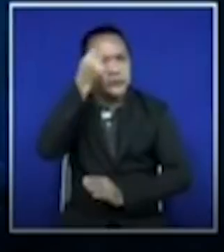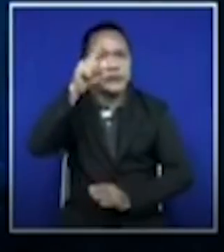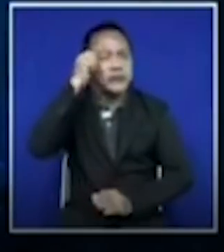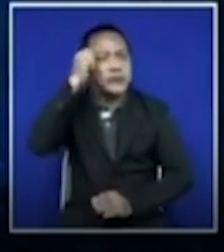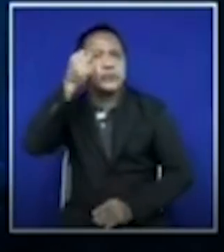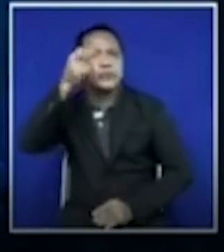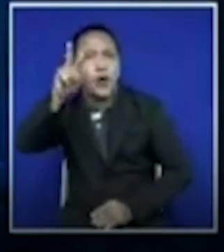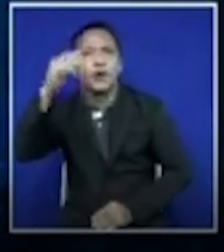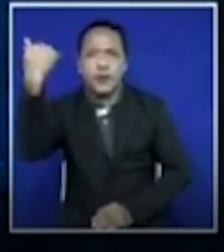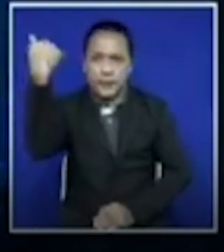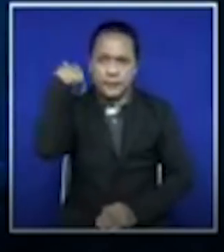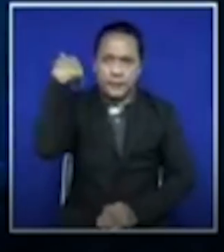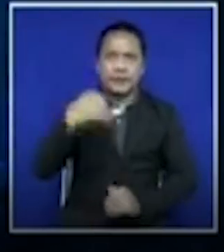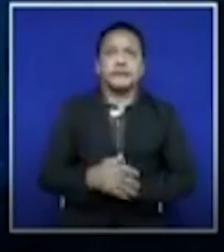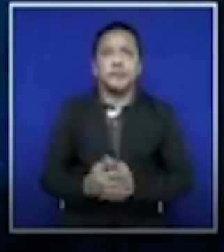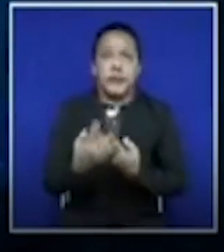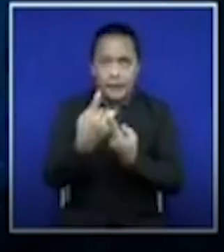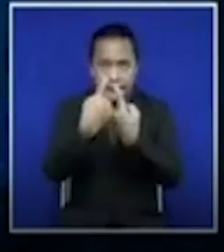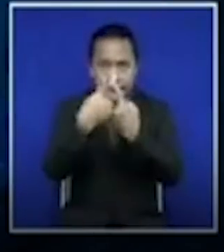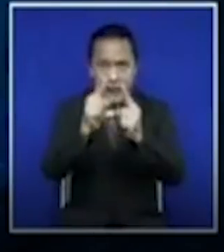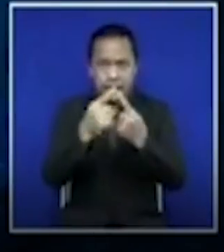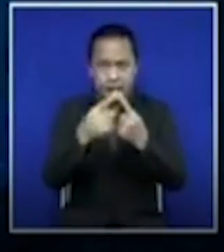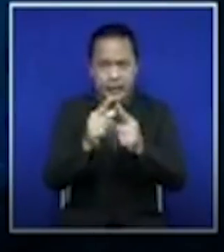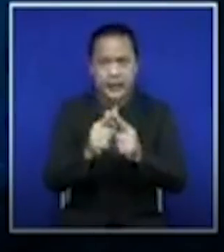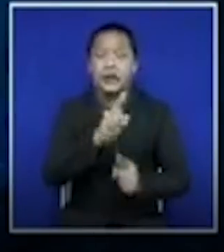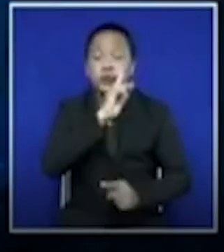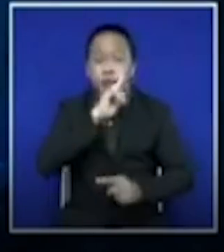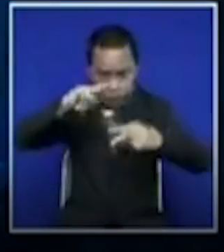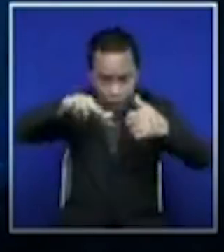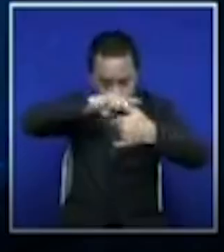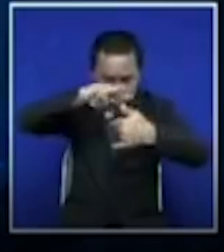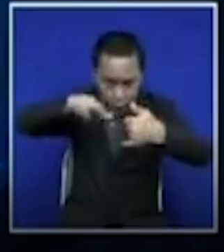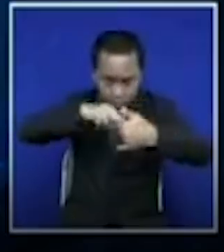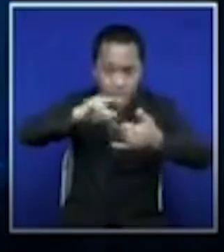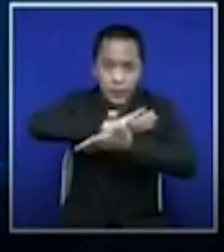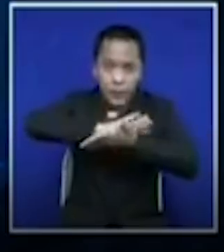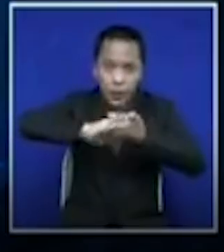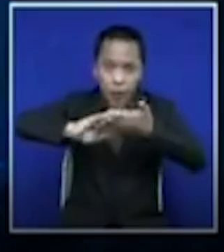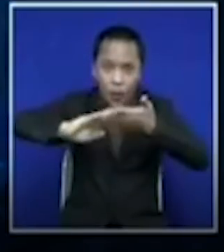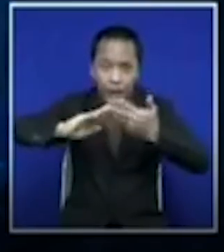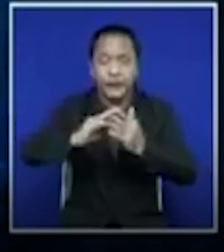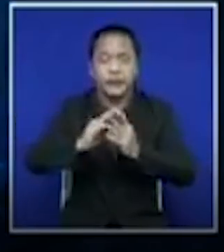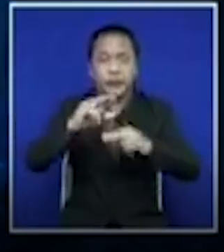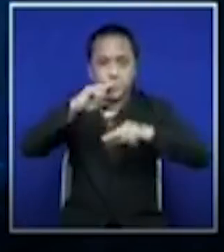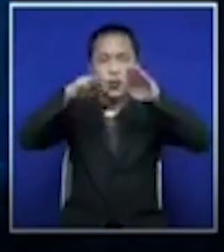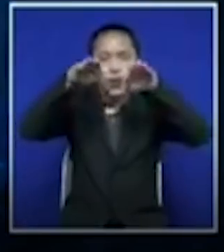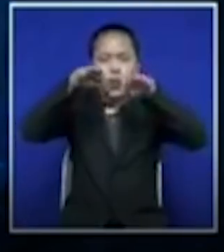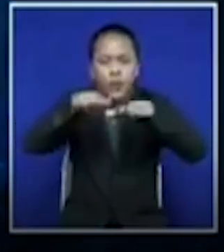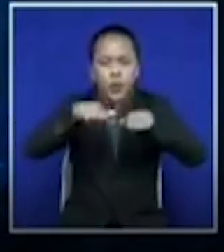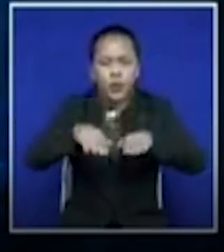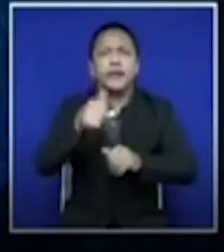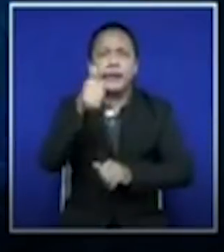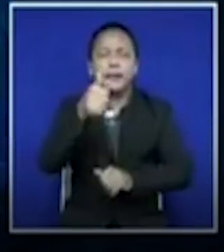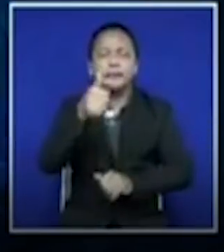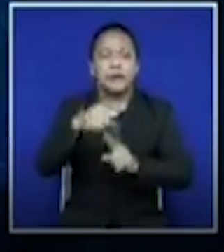ออกมาบ้างนะครับแต่อย่างไรก็ตามแต่เพราะถ้าเราตรวจเสร็จเรียบร้อยแล้วผลอย่างไรที่จะลดวันลงมาได้